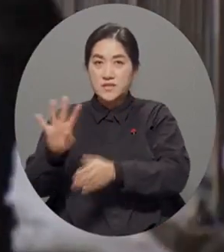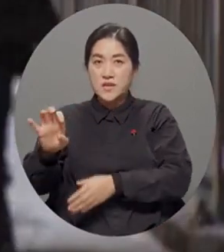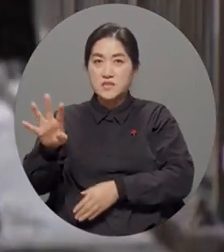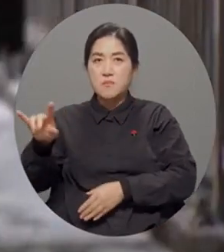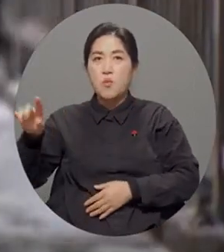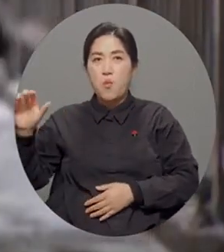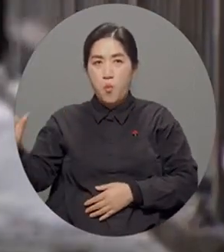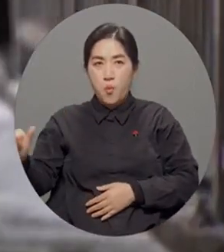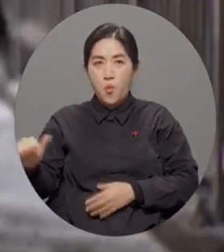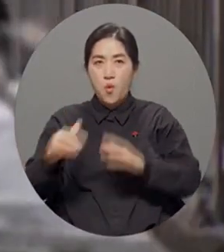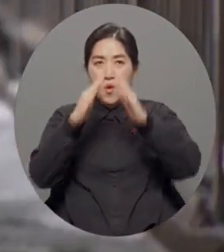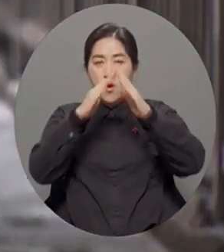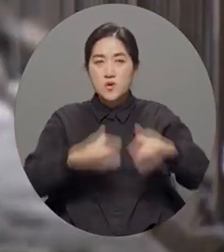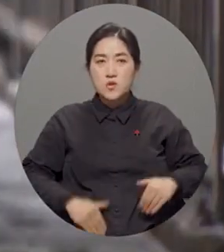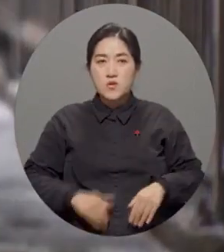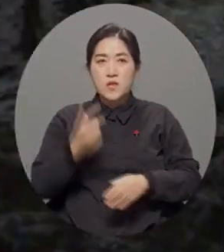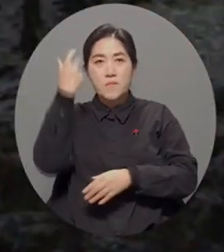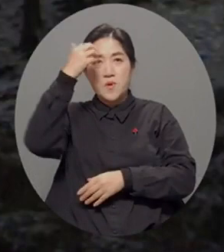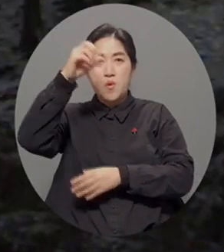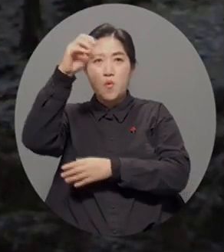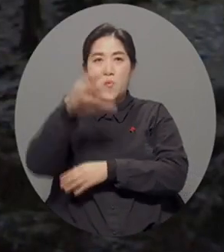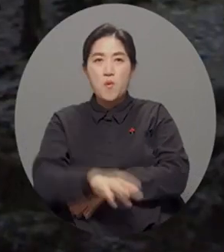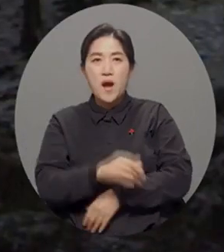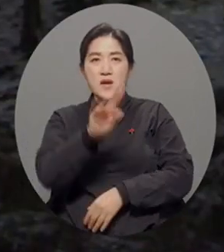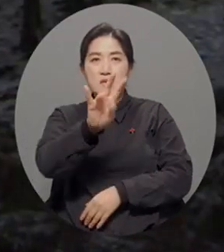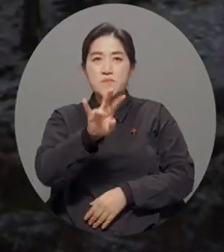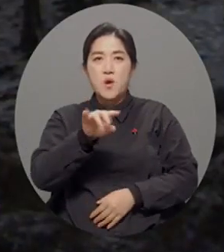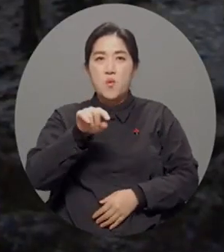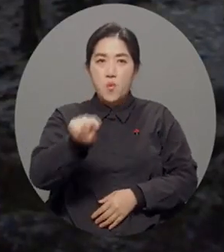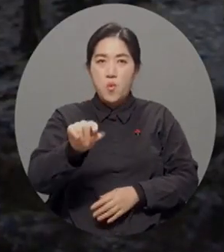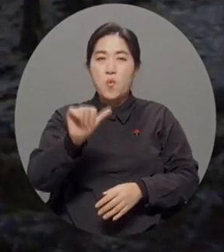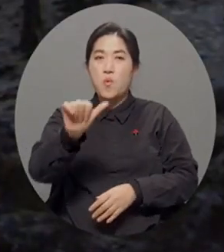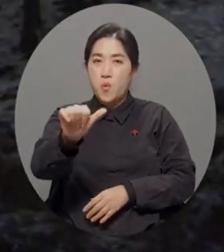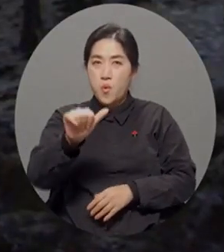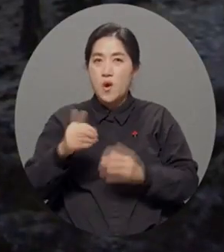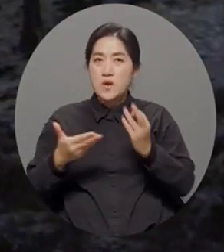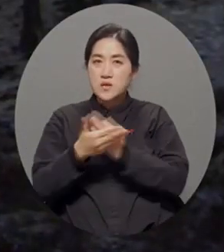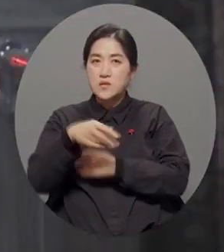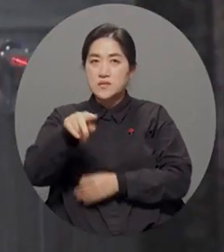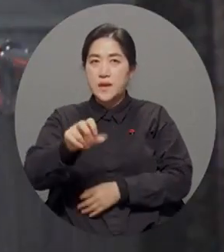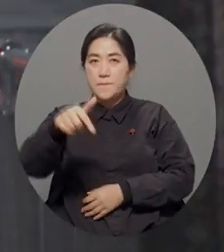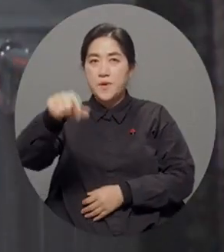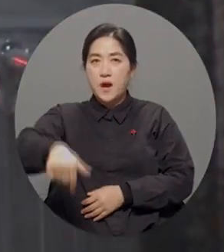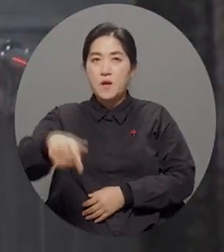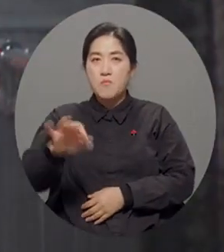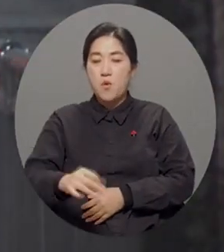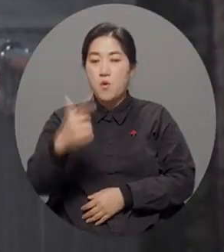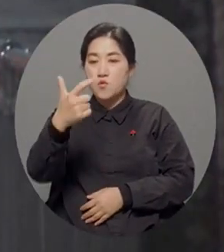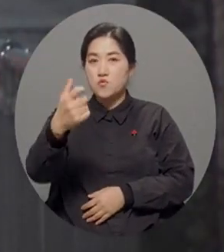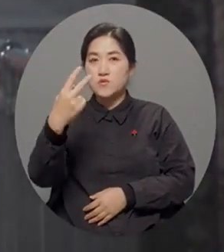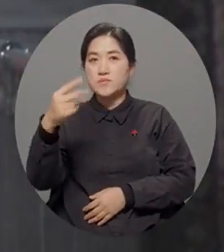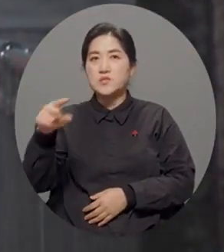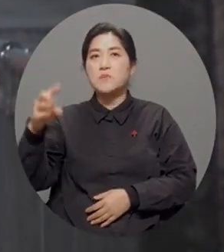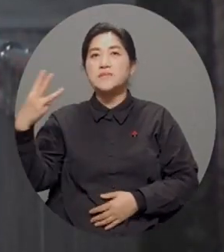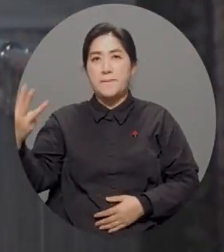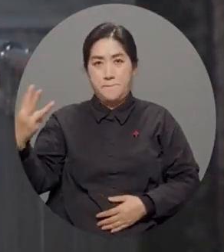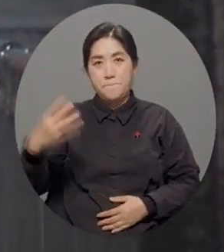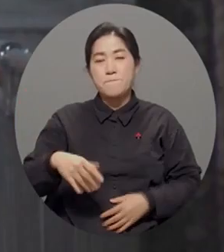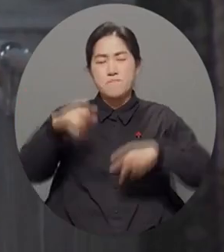44.5, 전남 영광에 24.5, 그리고 제주 삼각봉이 62.3cm의 눈을